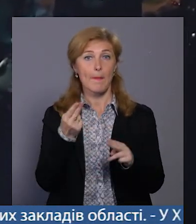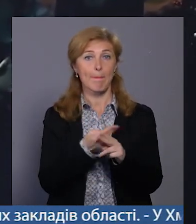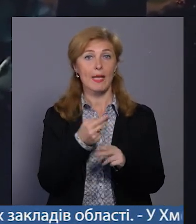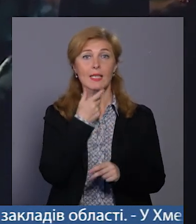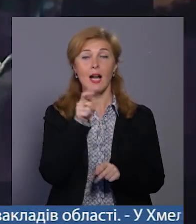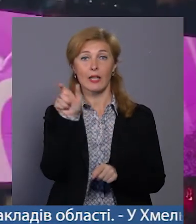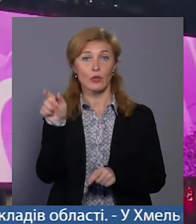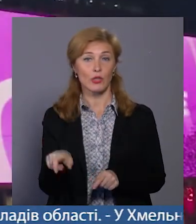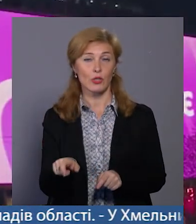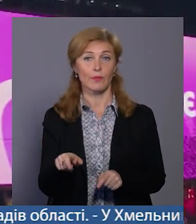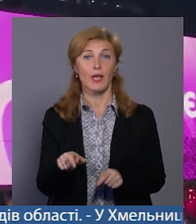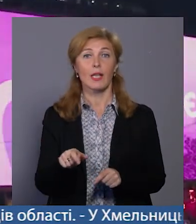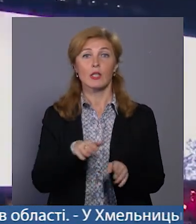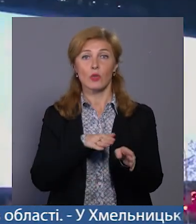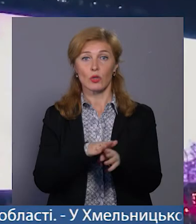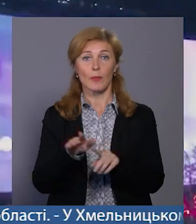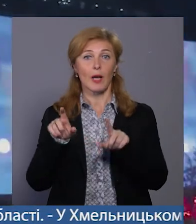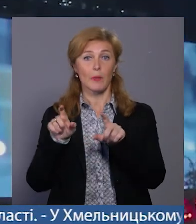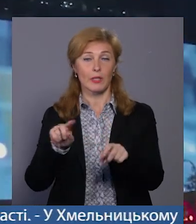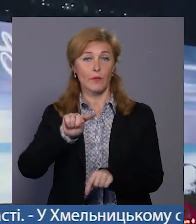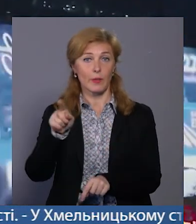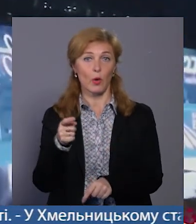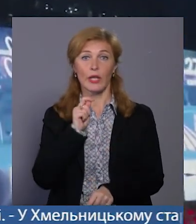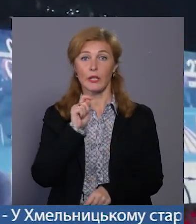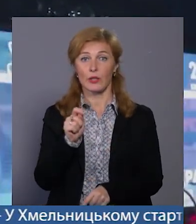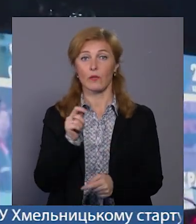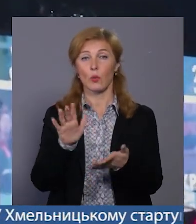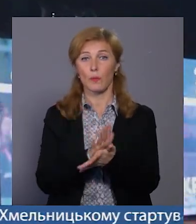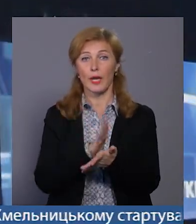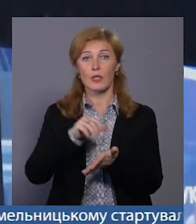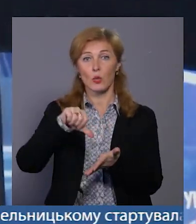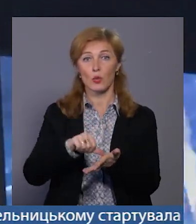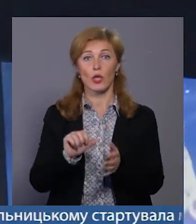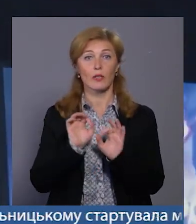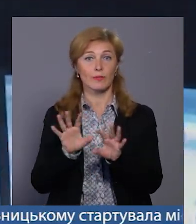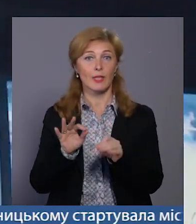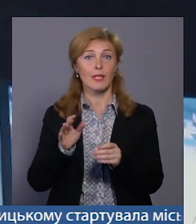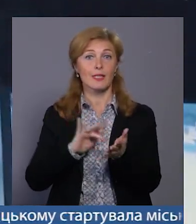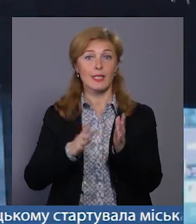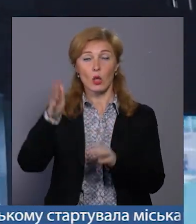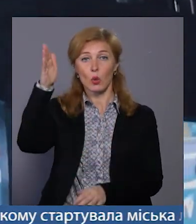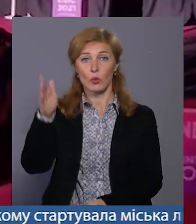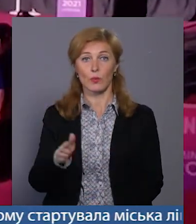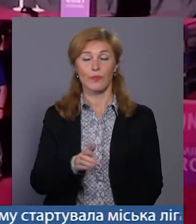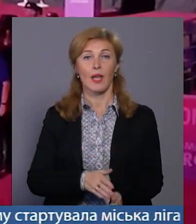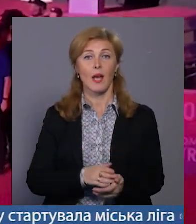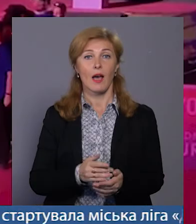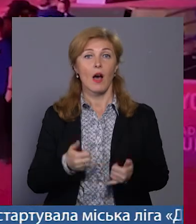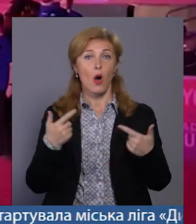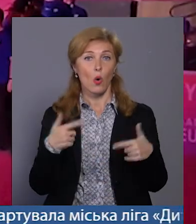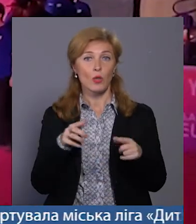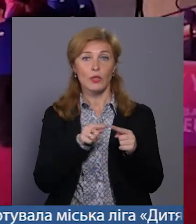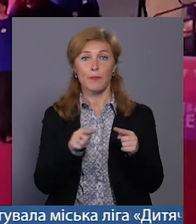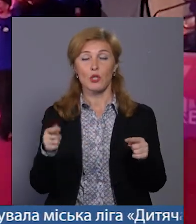із дотриманням карантинних вимог. До прикладу, інтерв'ю пресі учасники надавали за скляною стіною. ЗМІ і почесні гості під час